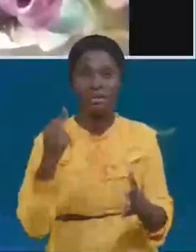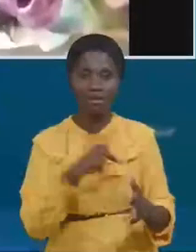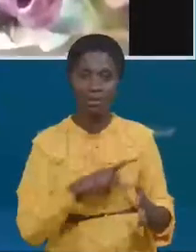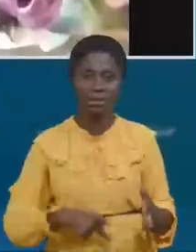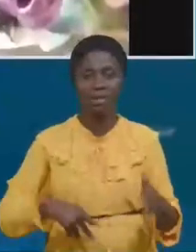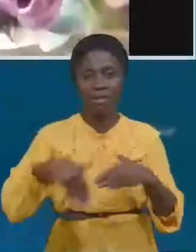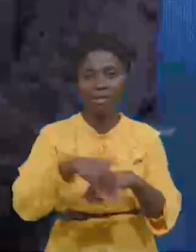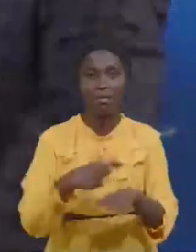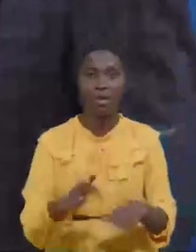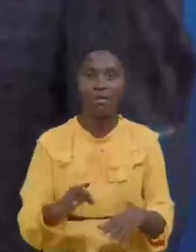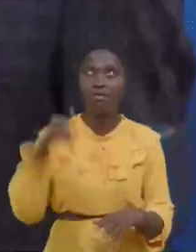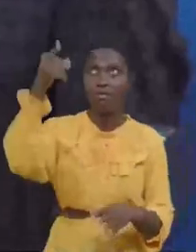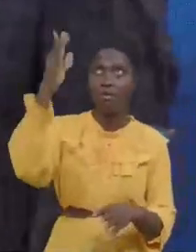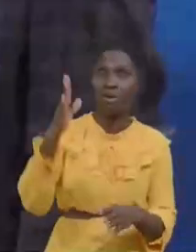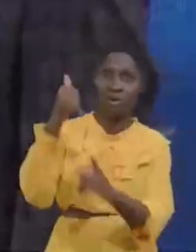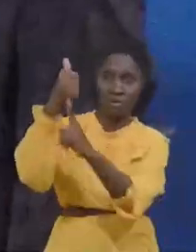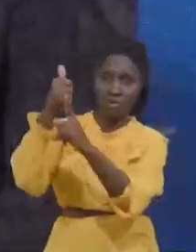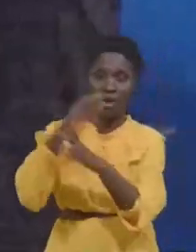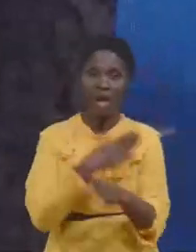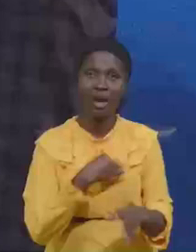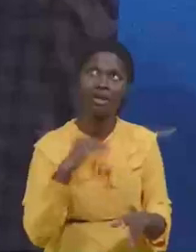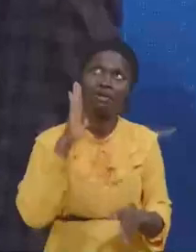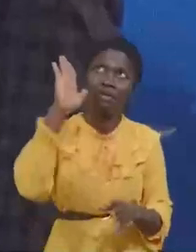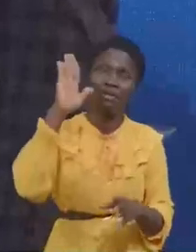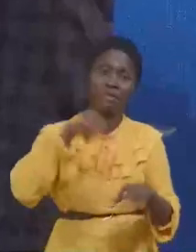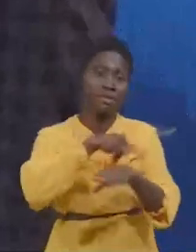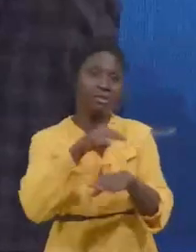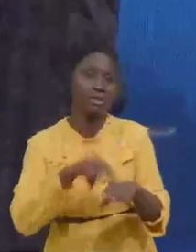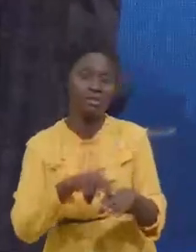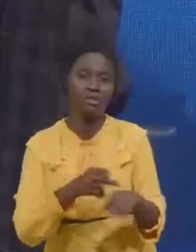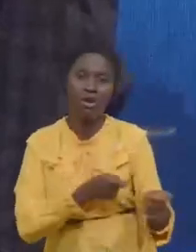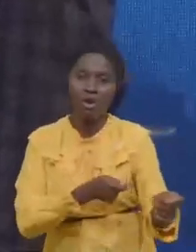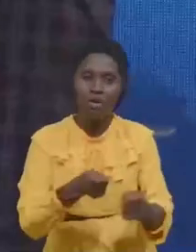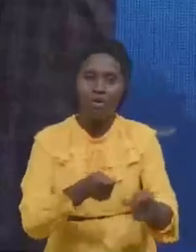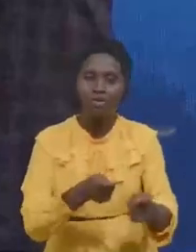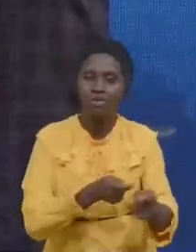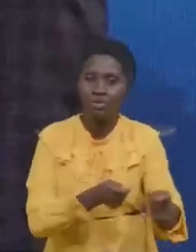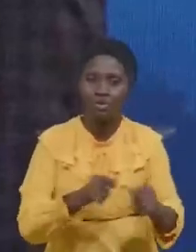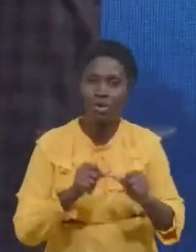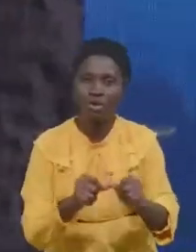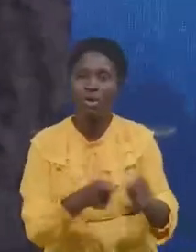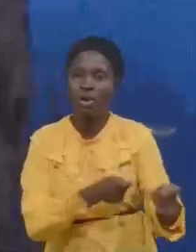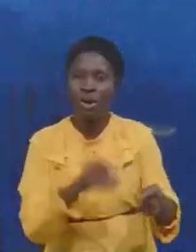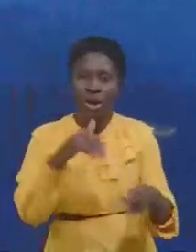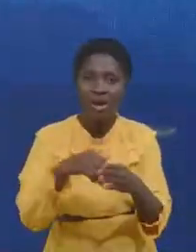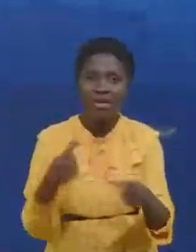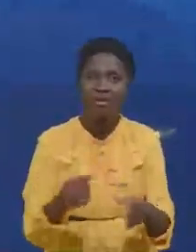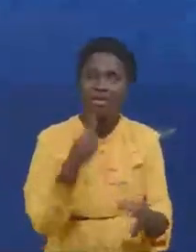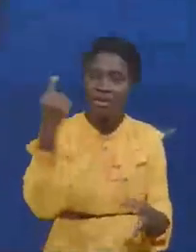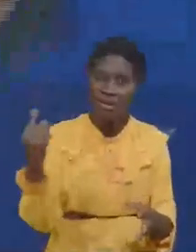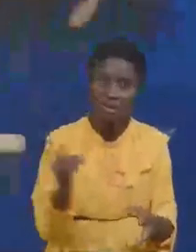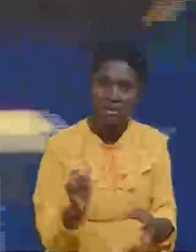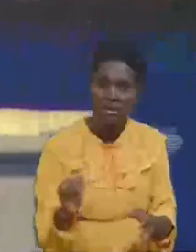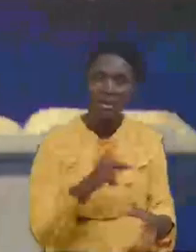Dieu lui-même. Et sa nature règne, gouverne dans le royaume éternel.